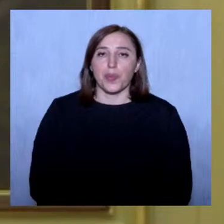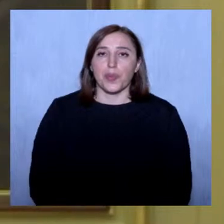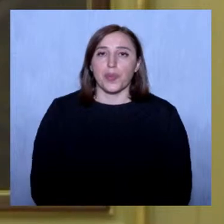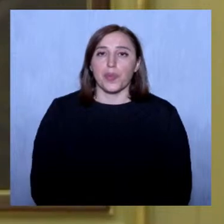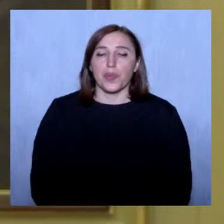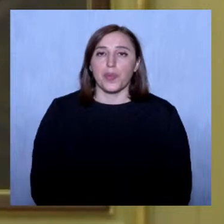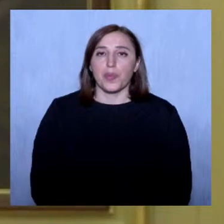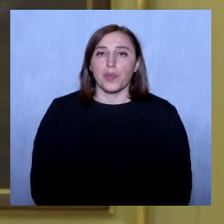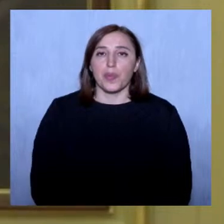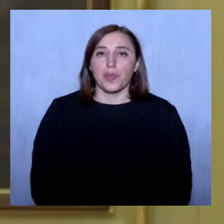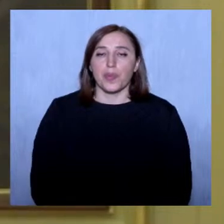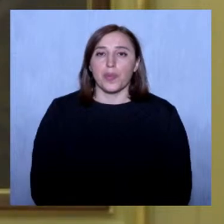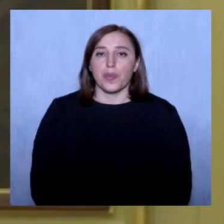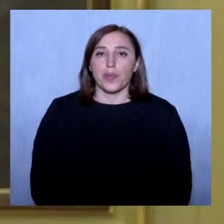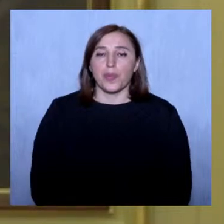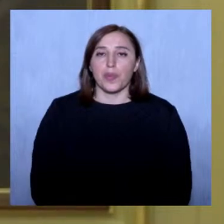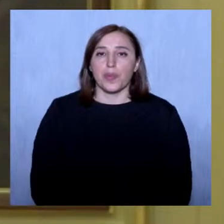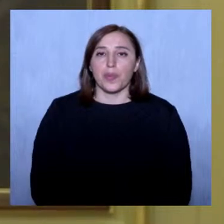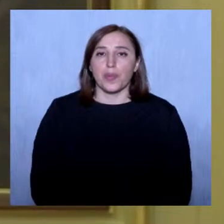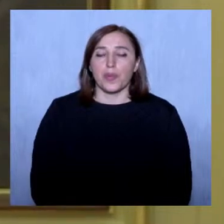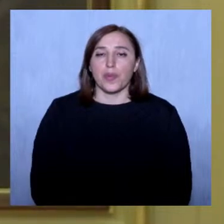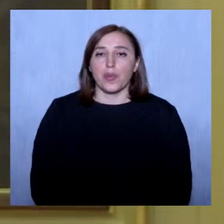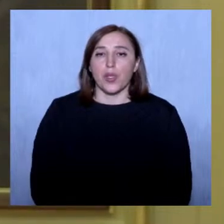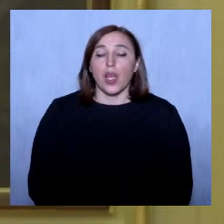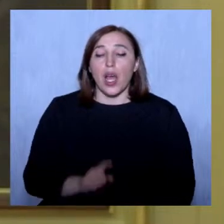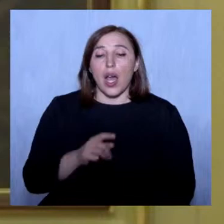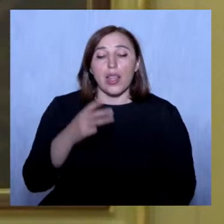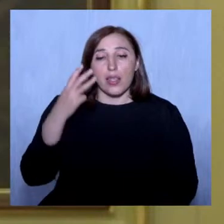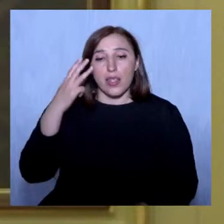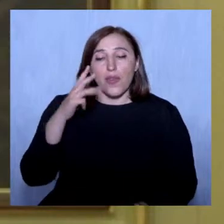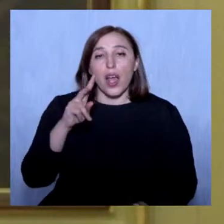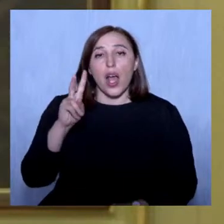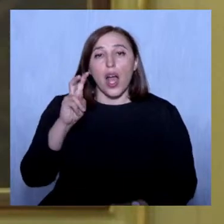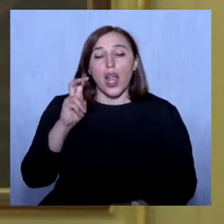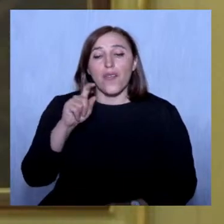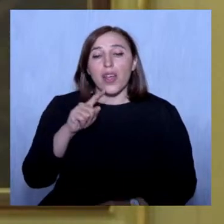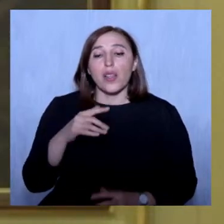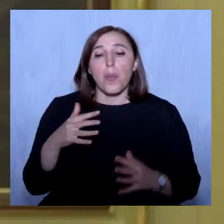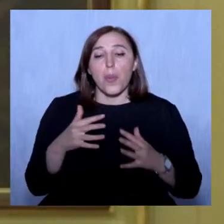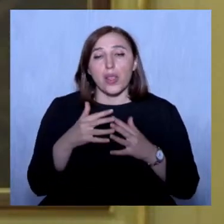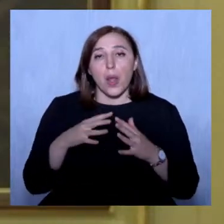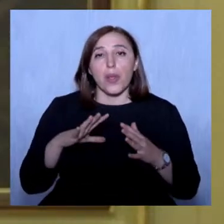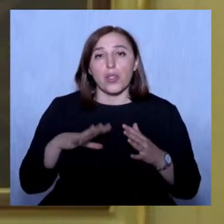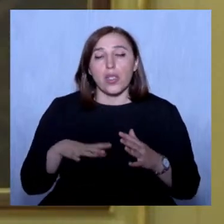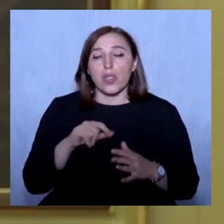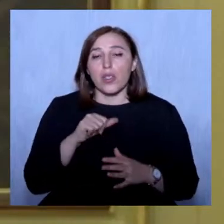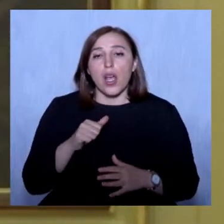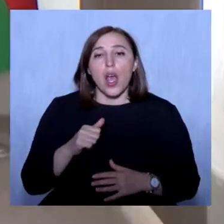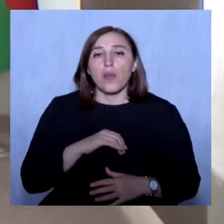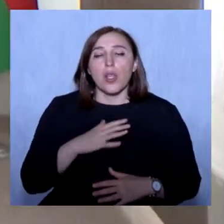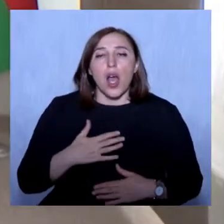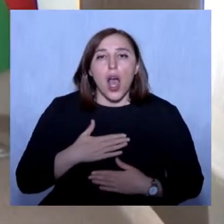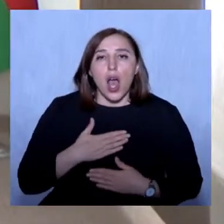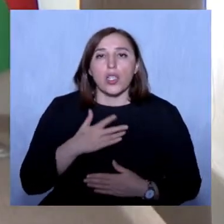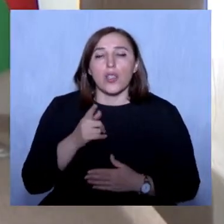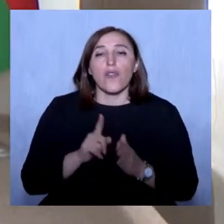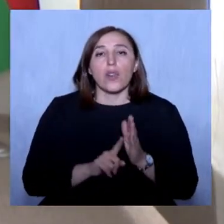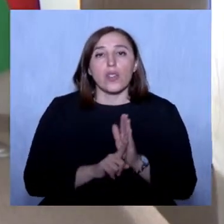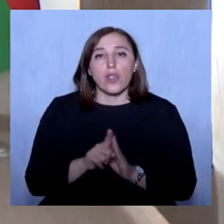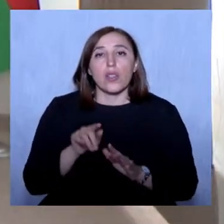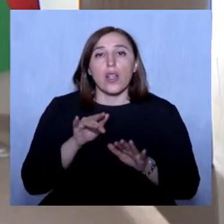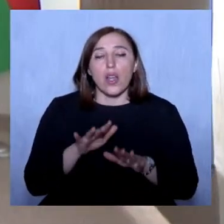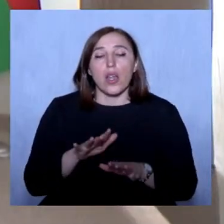որջան արության մեջ երեկ